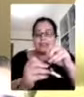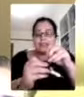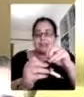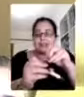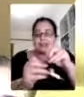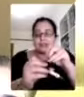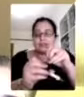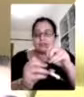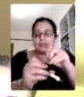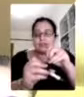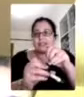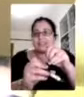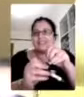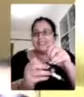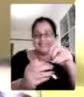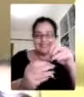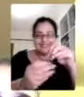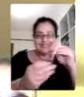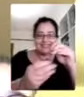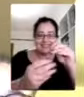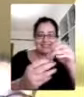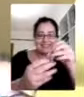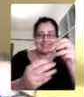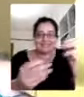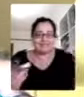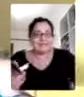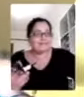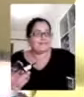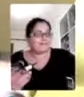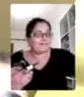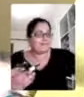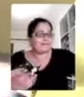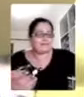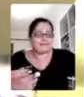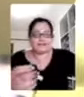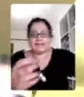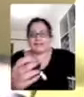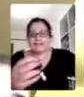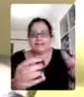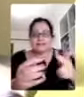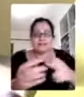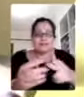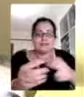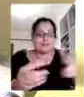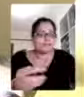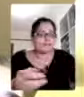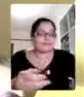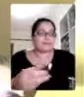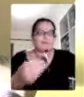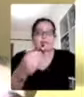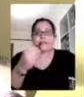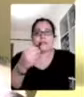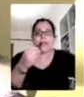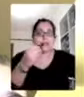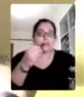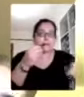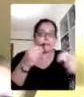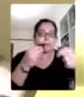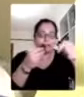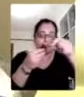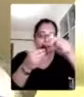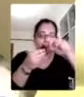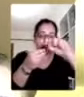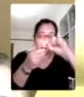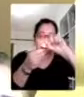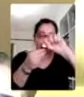sebeple soruyorum size. Vallahi işte şeyi ayıklamakla meşgulüm hanım şu anda. Geçenlerde gümrükçüye